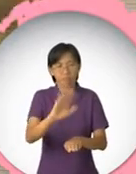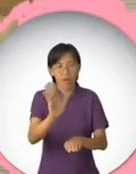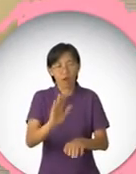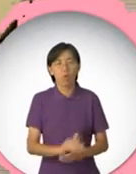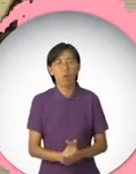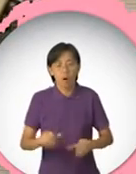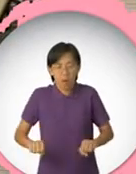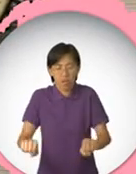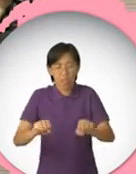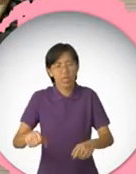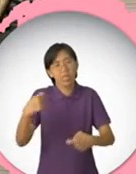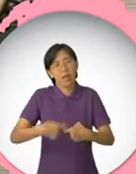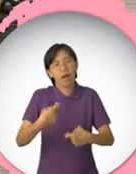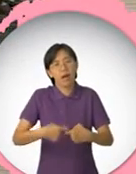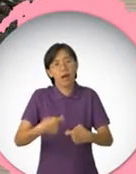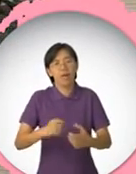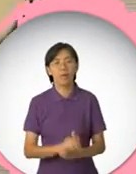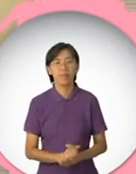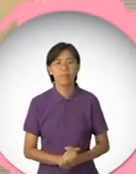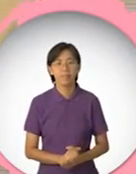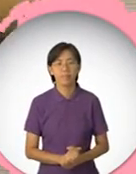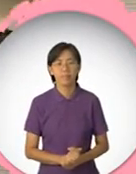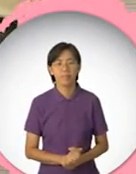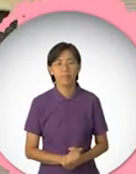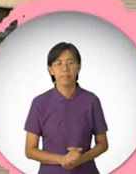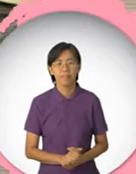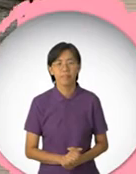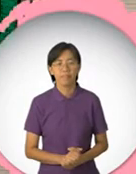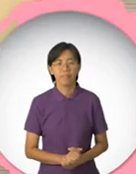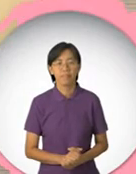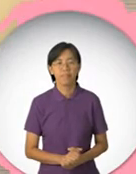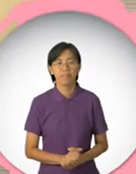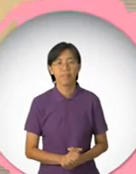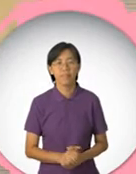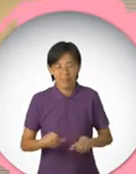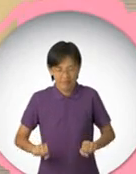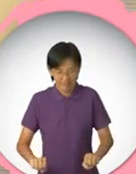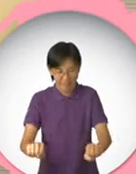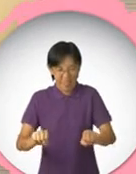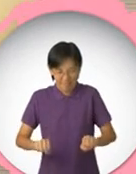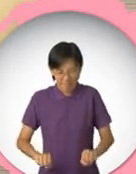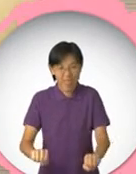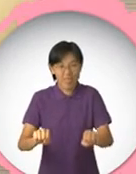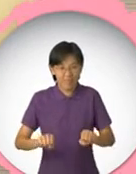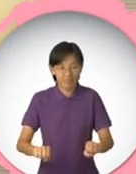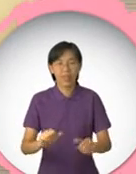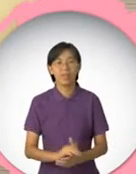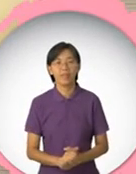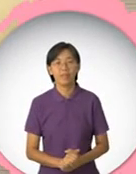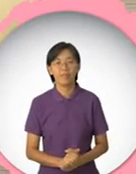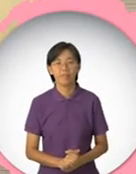ให้เรารีดยากด้วยแล้วก็ชั้นนะคะมันจะลดจำนวนชั้นลง คร ับ แรงๆใช่ไหมคะเพราะว่าดูนวลด้วยติดหรือเป